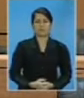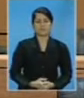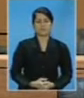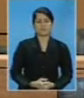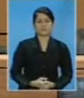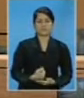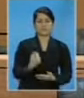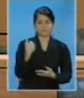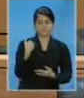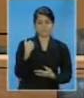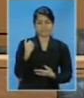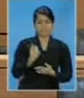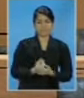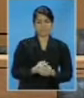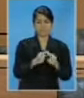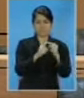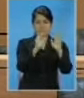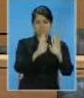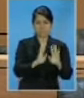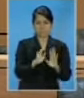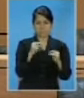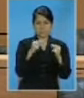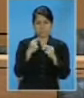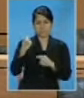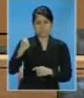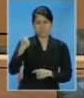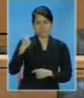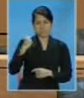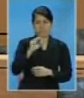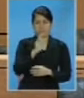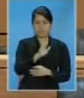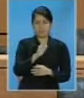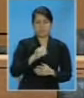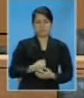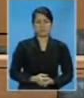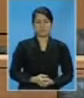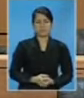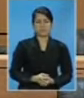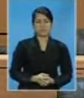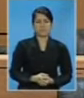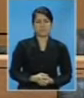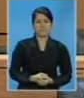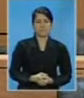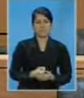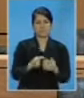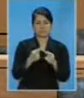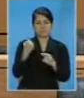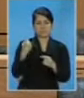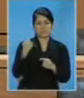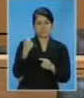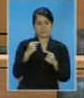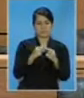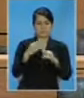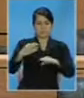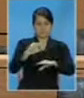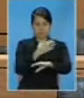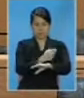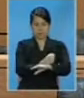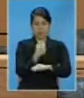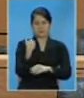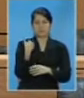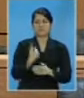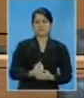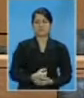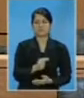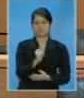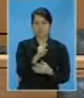ามีการใช้อำนาจในทางการเมืองไปพยายามบีบ